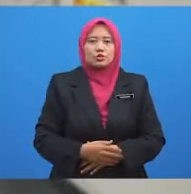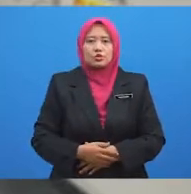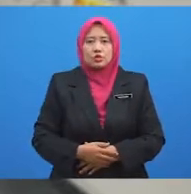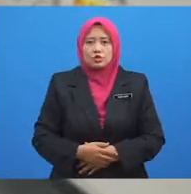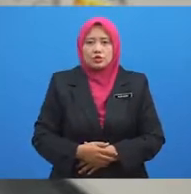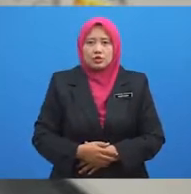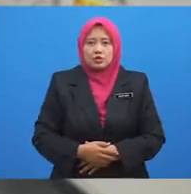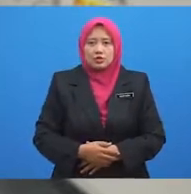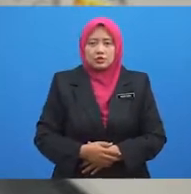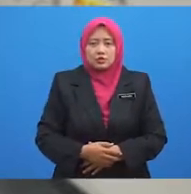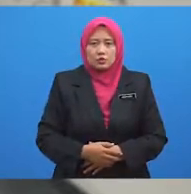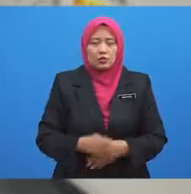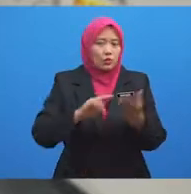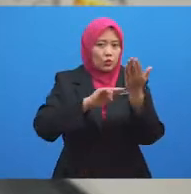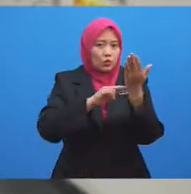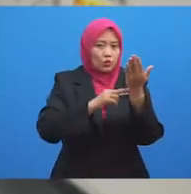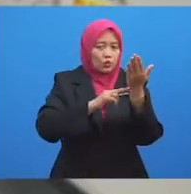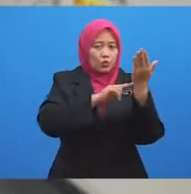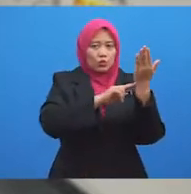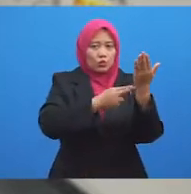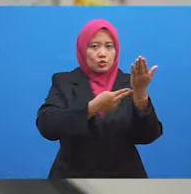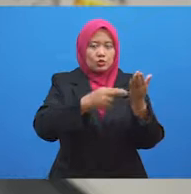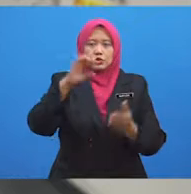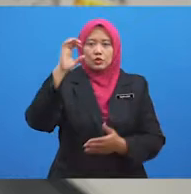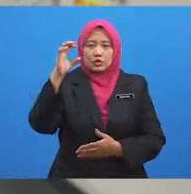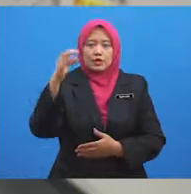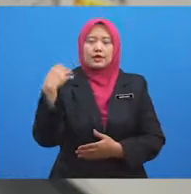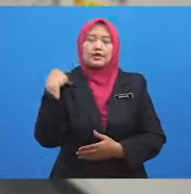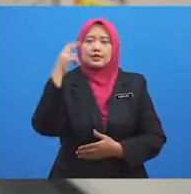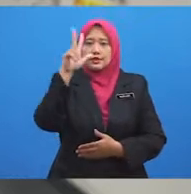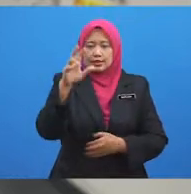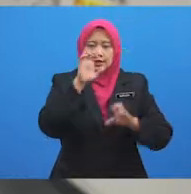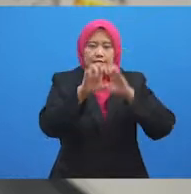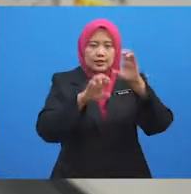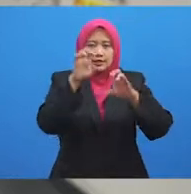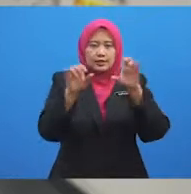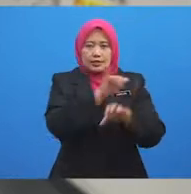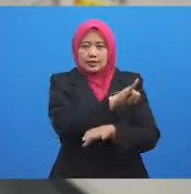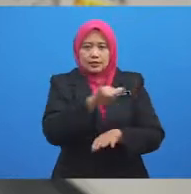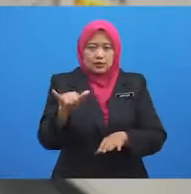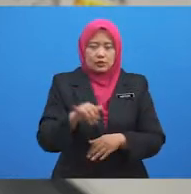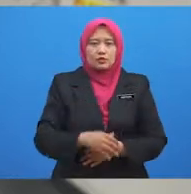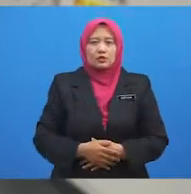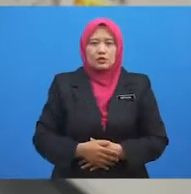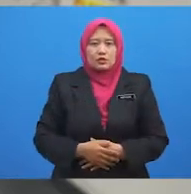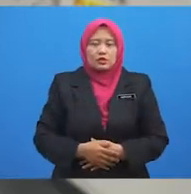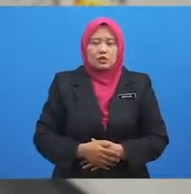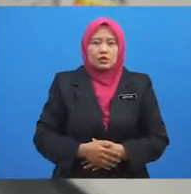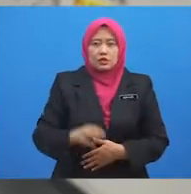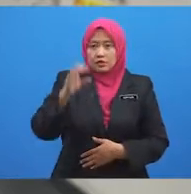Unsur karbon mempunyai 3 isotop, iaitu karbon